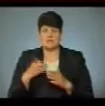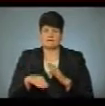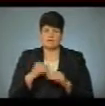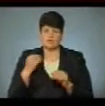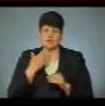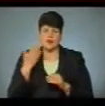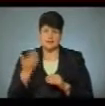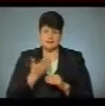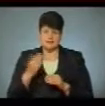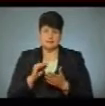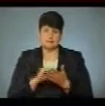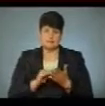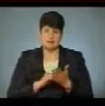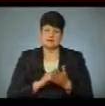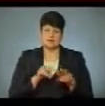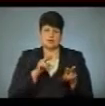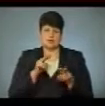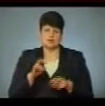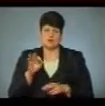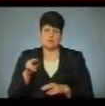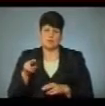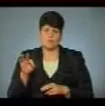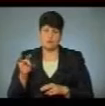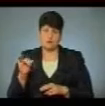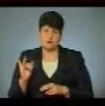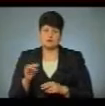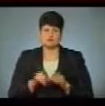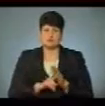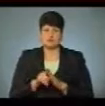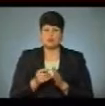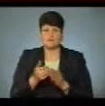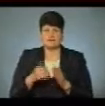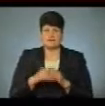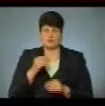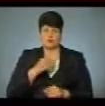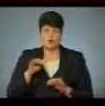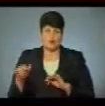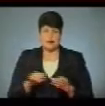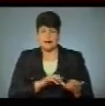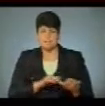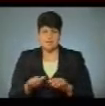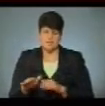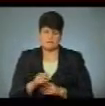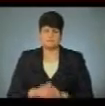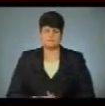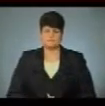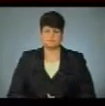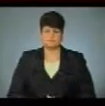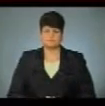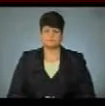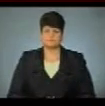написали спостерігачі громадянської мережі «Опора» з початку виборчої кампанії, повідомила координаторка спостереження опори в області Ольга